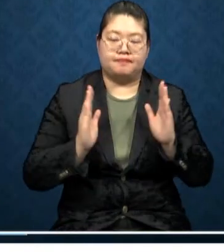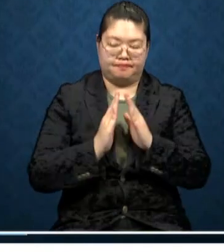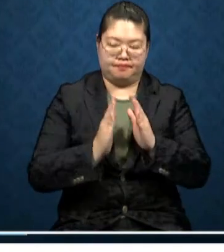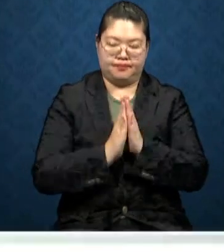ครับ